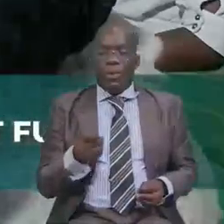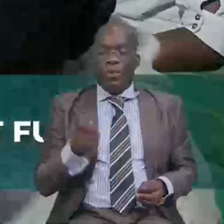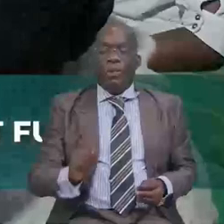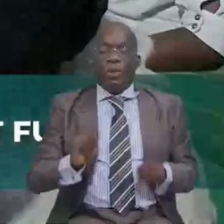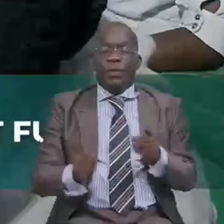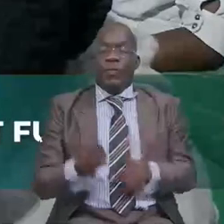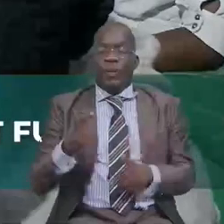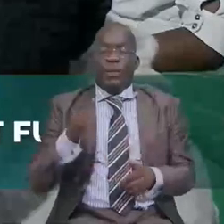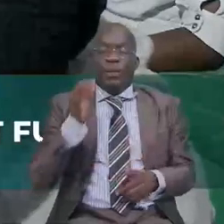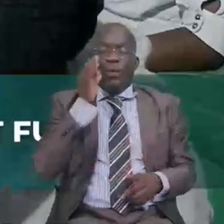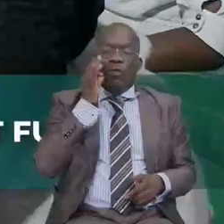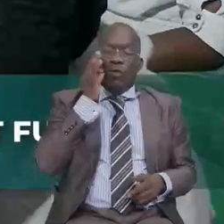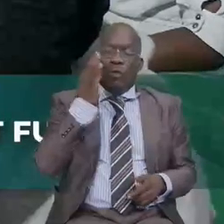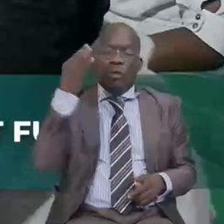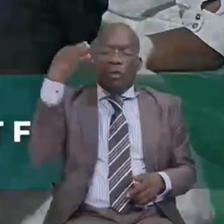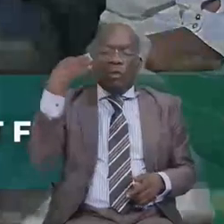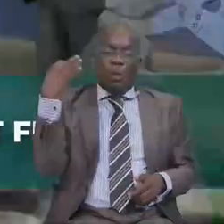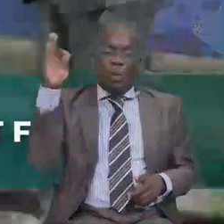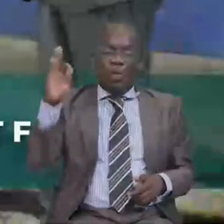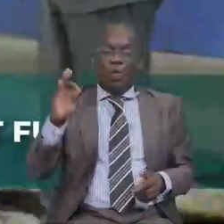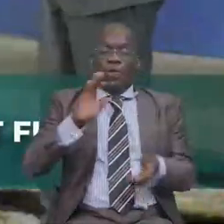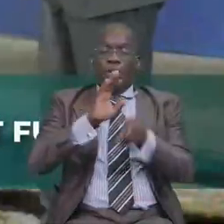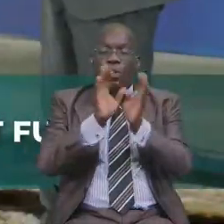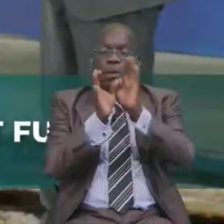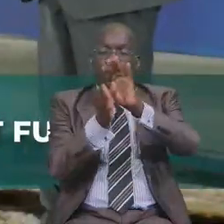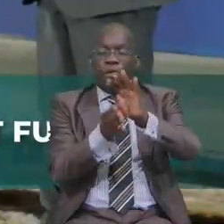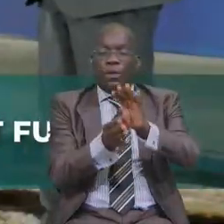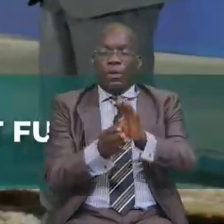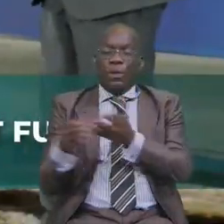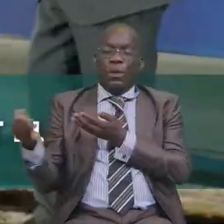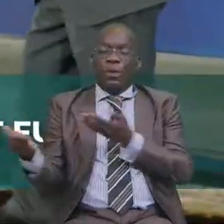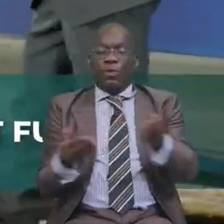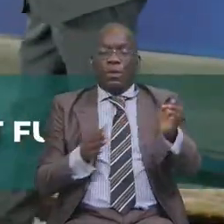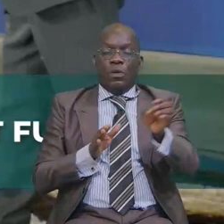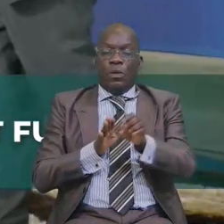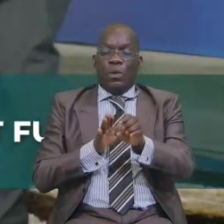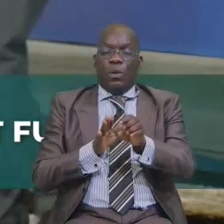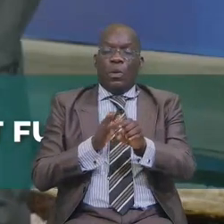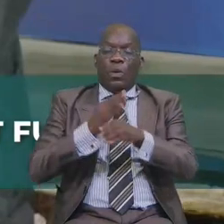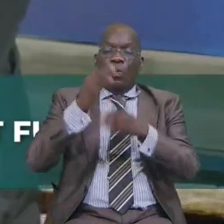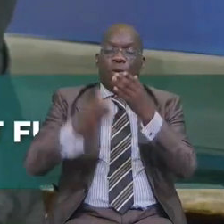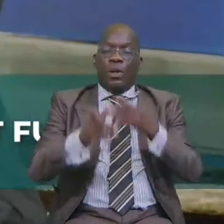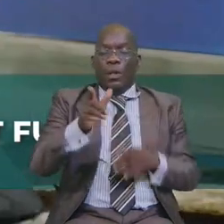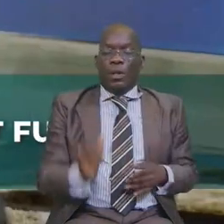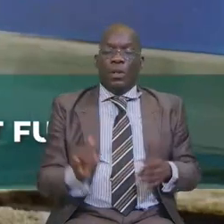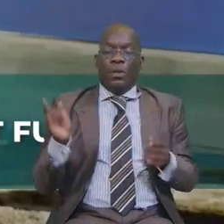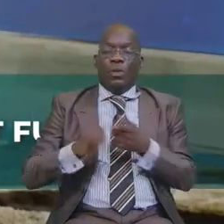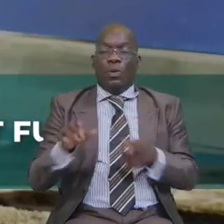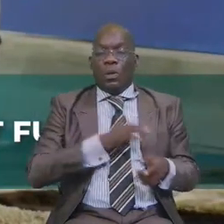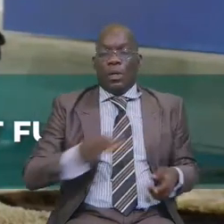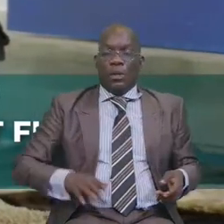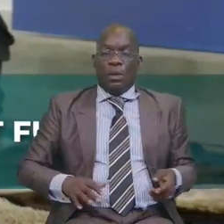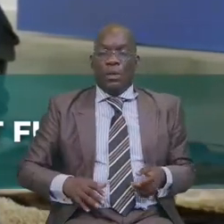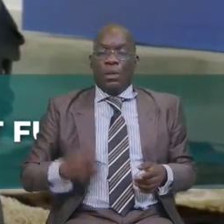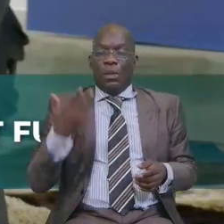les premiers fruits des convertis conduisent pleinement à Christ. Nous allons voir trois éléments